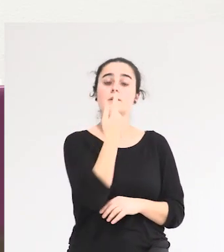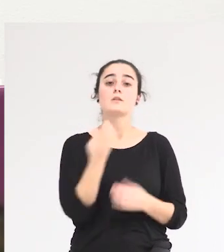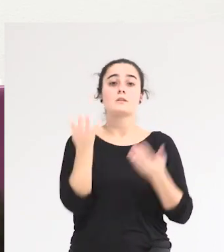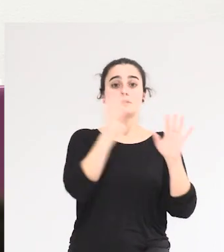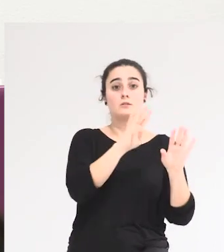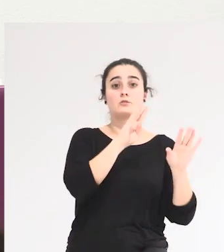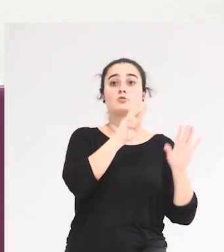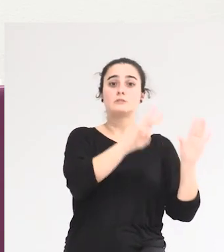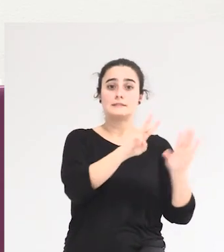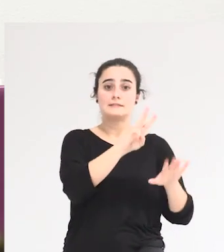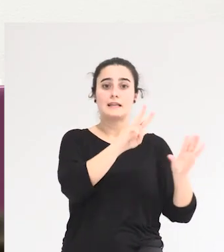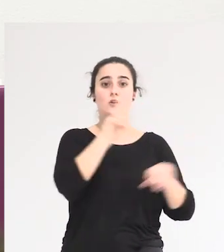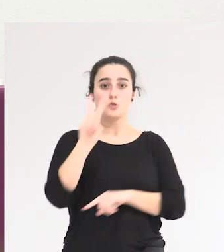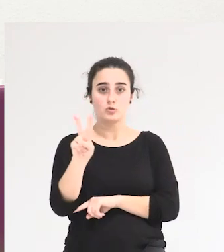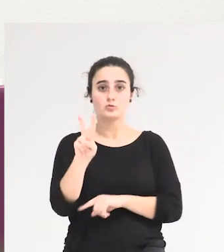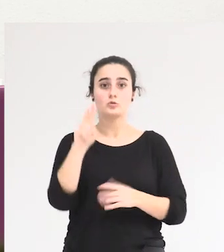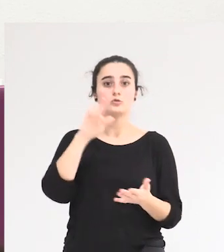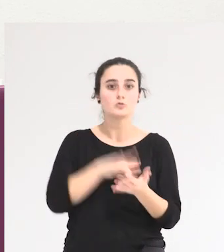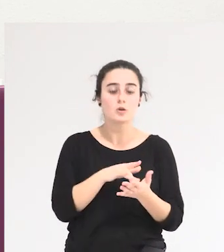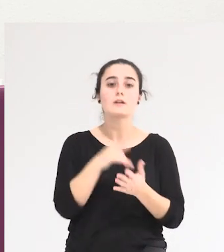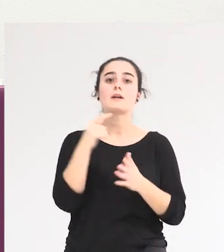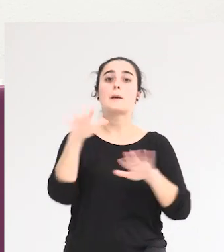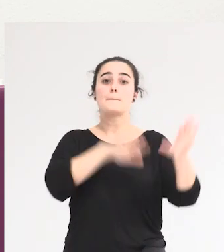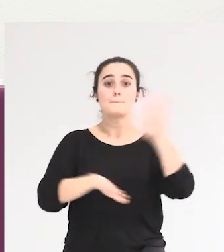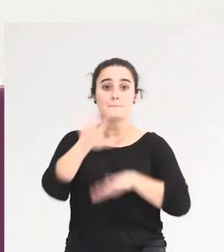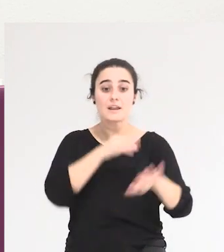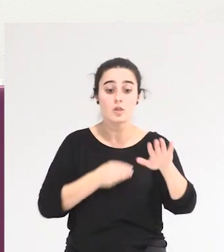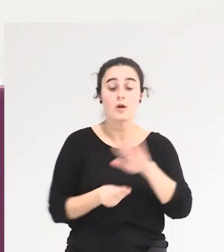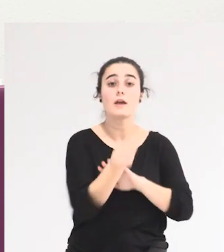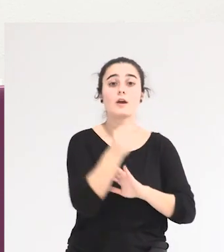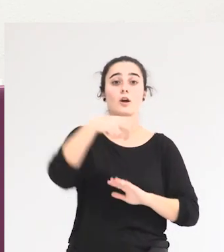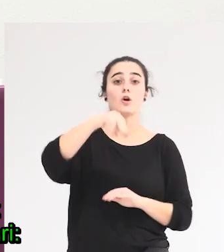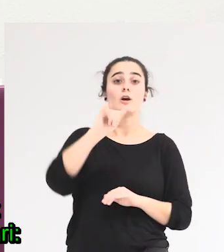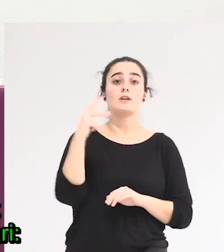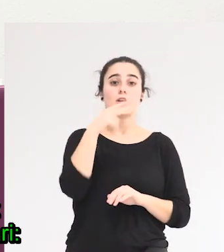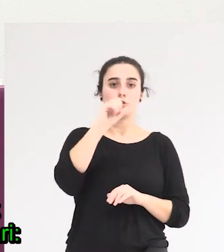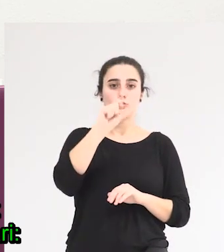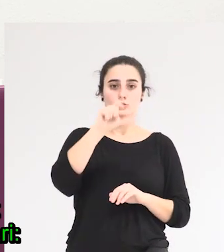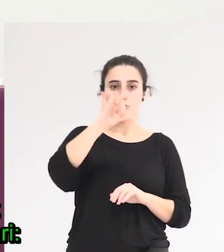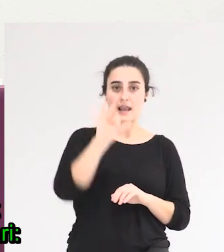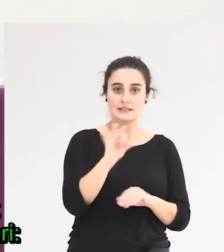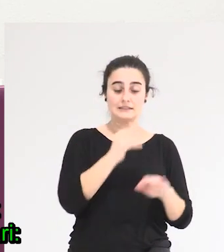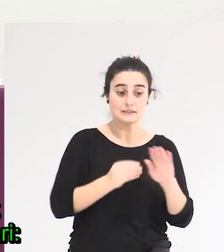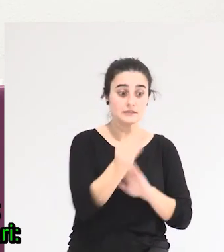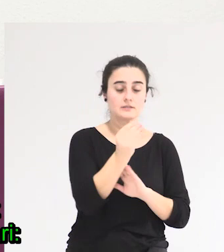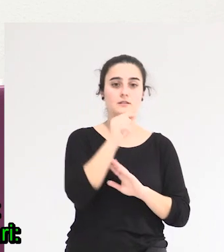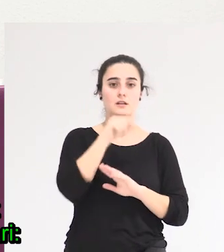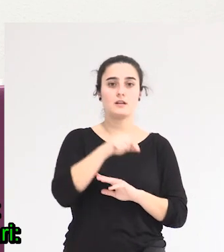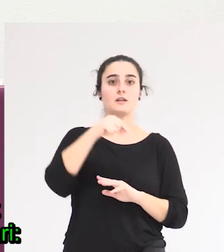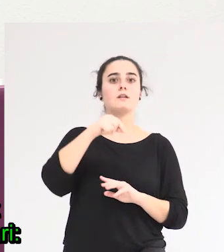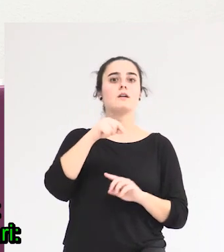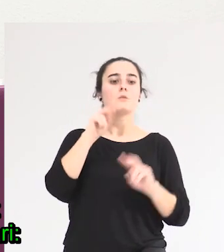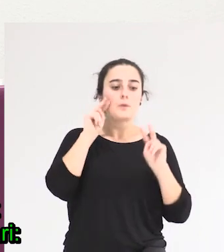1972ko martxoaren 4an, Nikolas, txikia, jaio eta 6 astera, miraz eta neure buruaren ganako